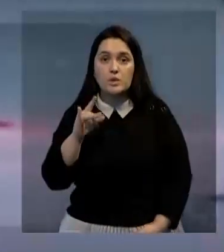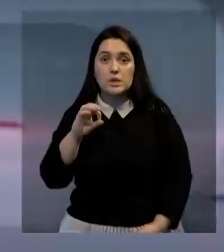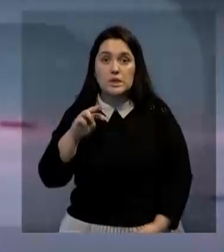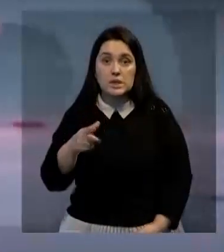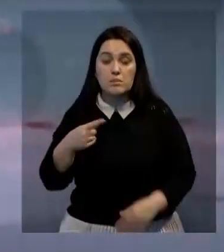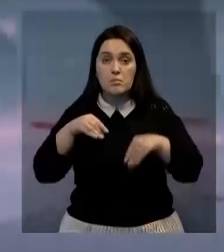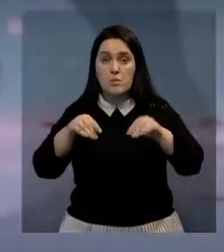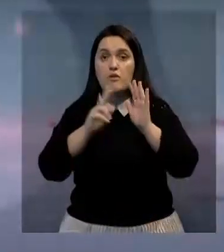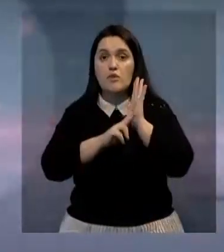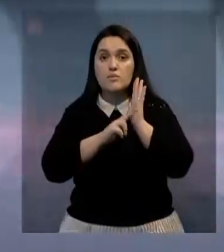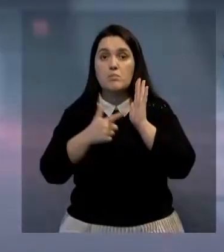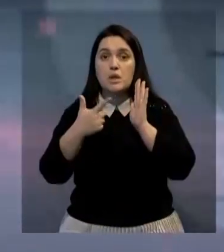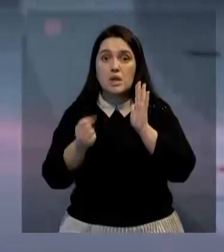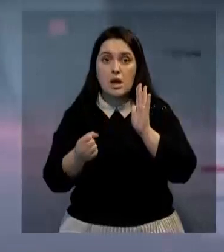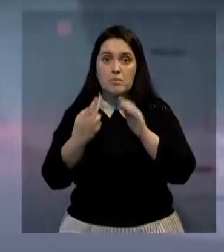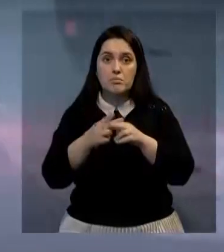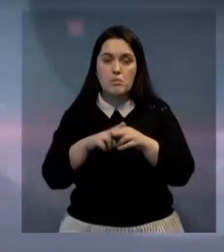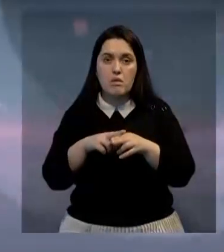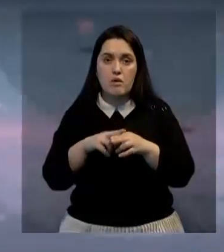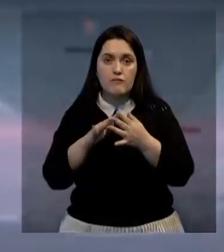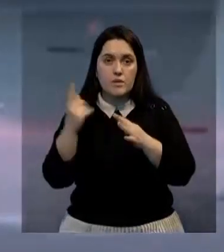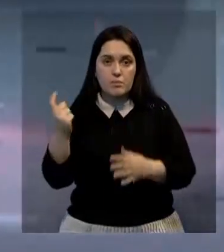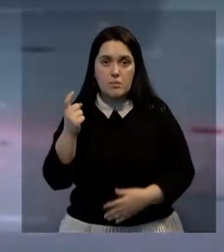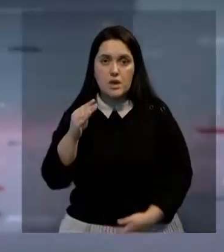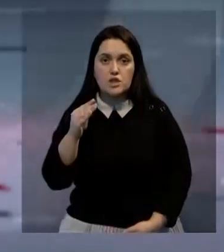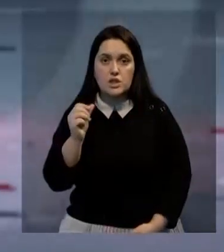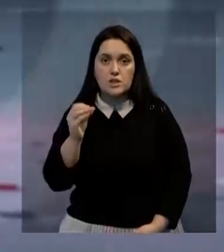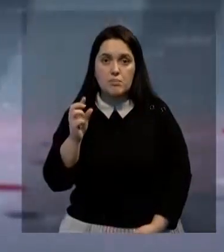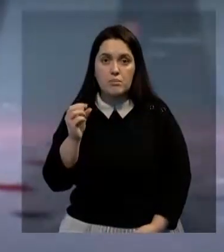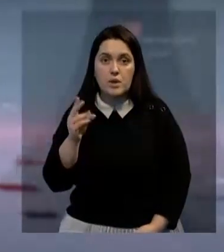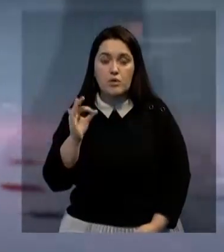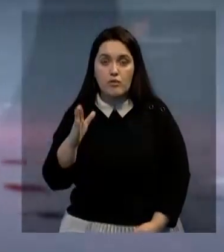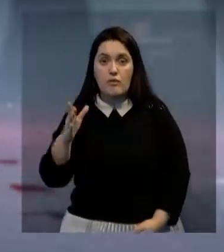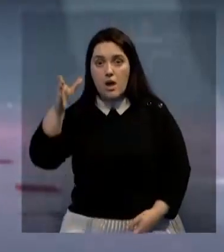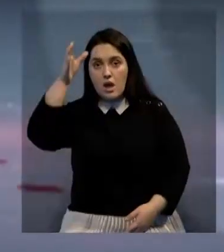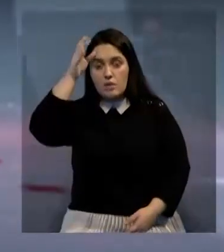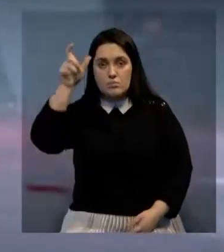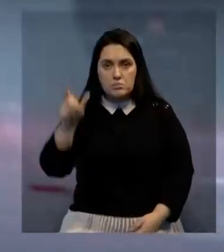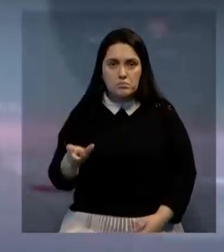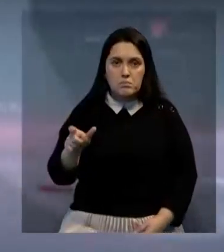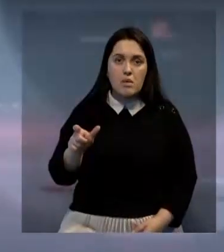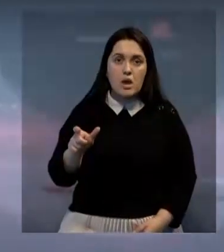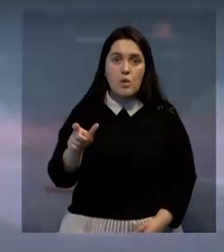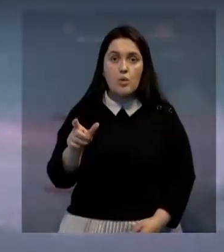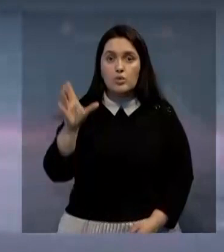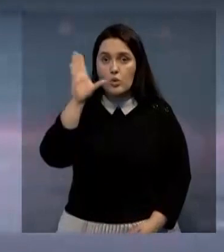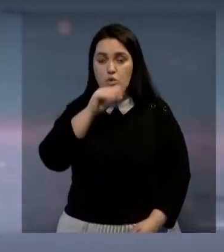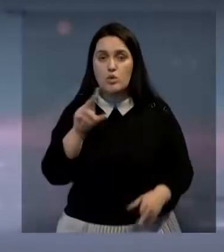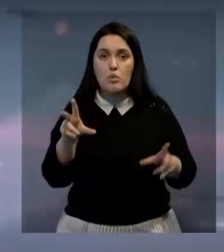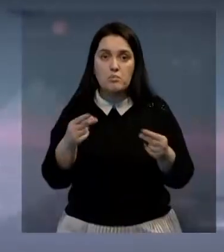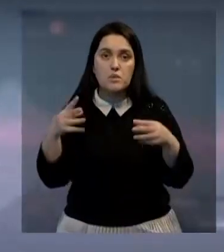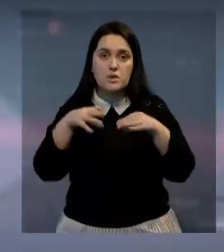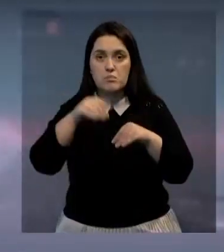ореховый сад 80 гектаров разводят необычный Фермер маншук-жиксенбекова на ученый биологи ей удается